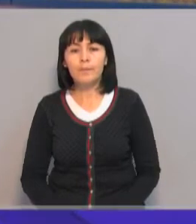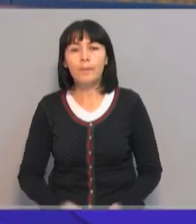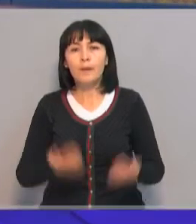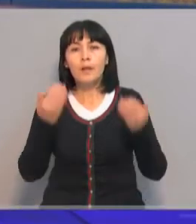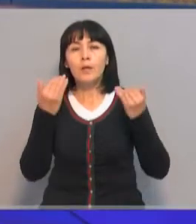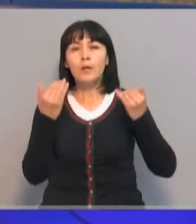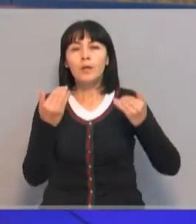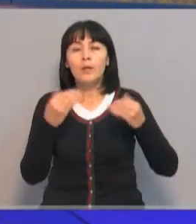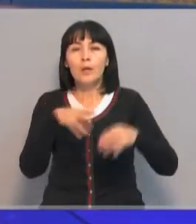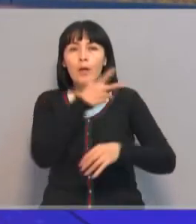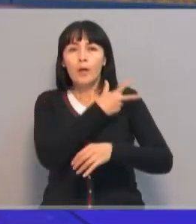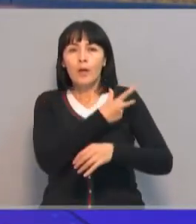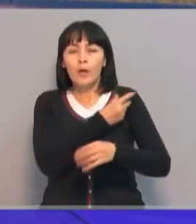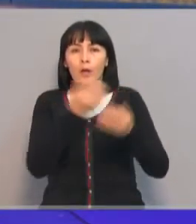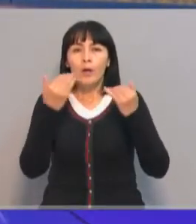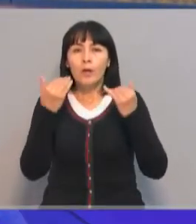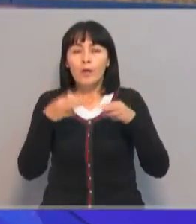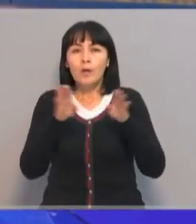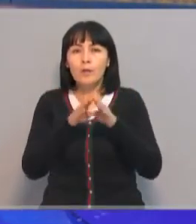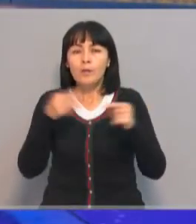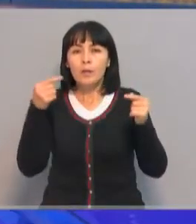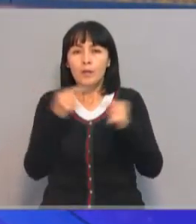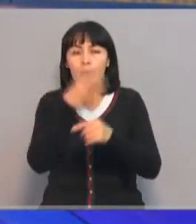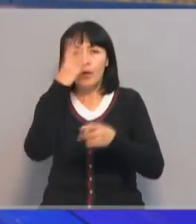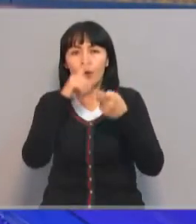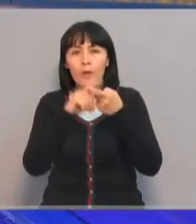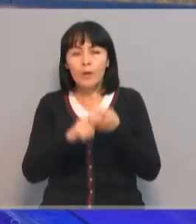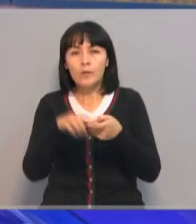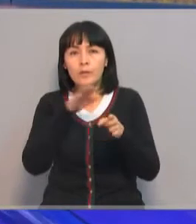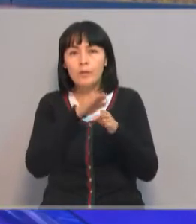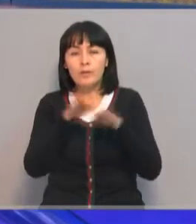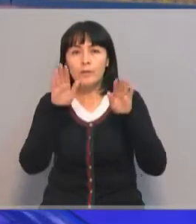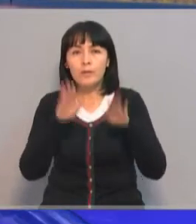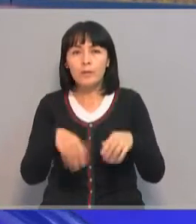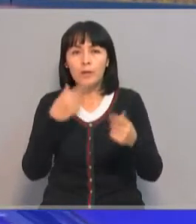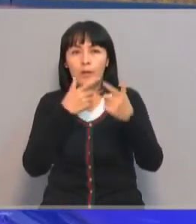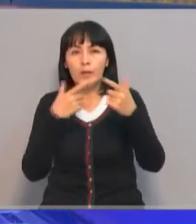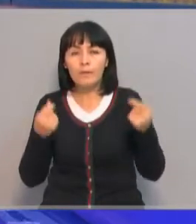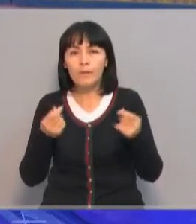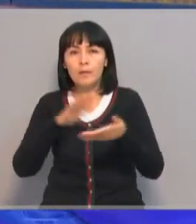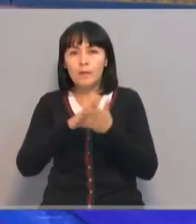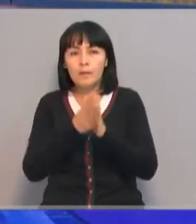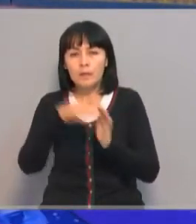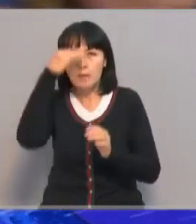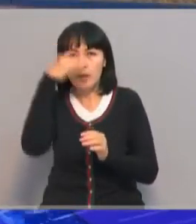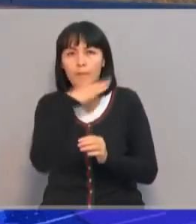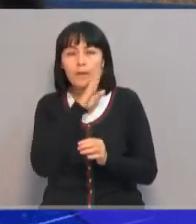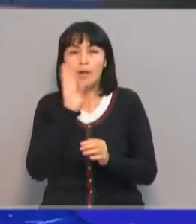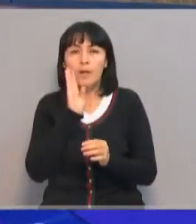Любая профилактическая прививка, включая прививку против коронавируса, проводится только с информированного согласия родителей на